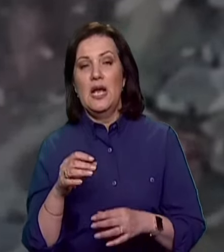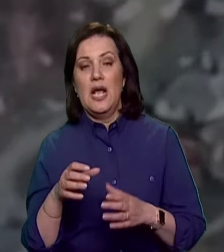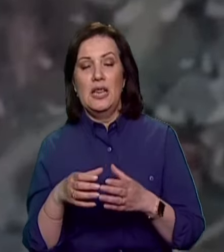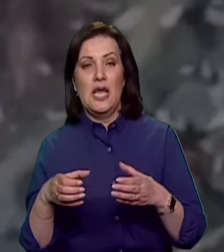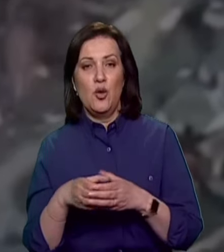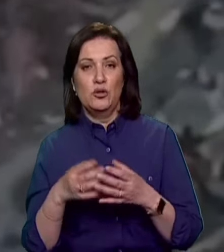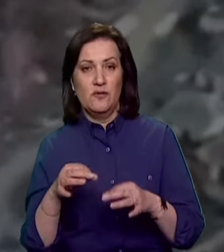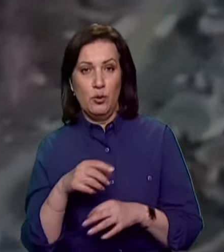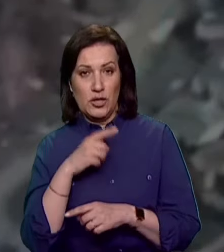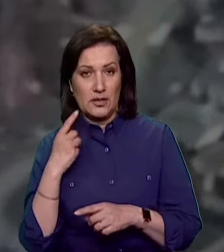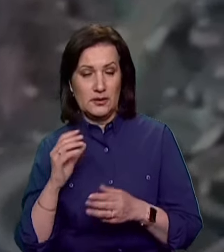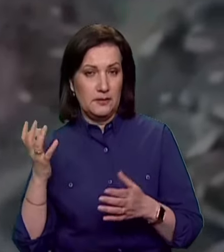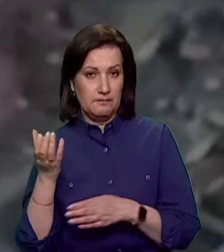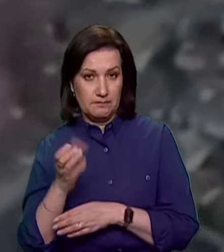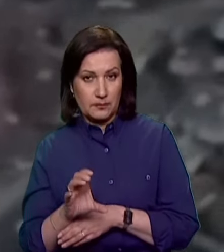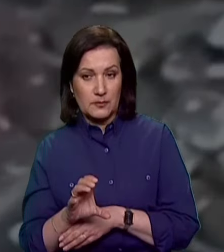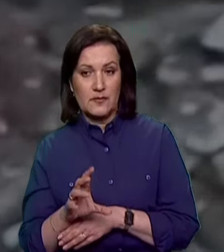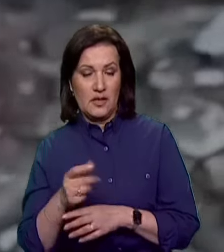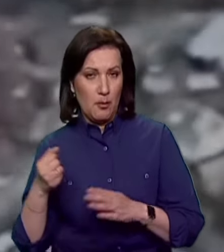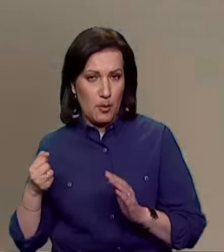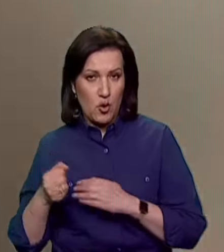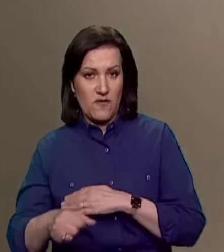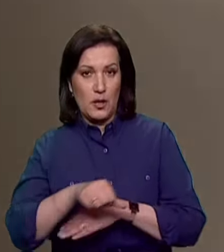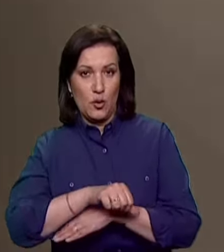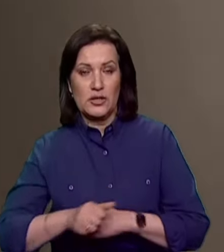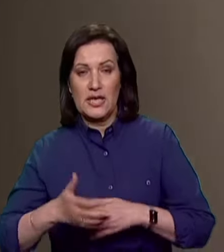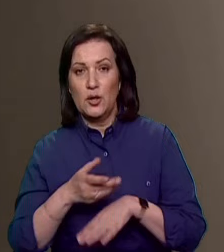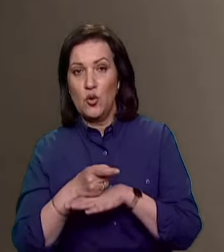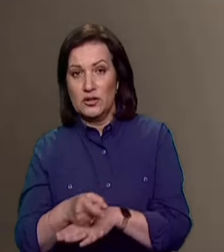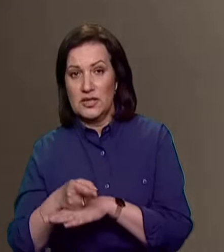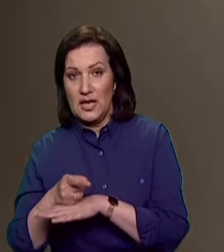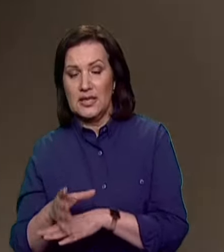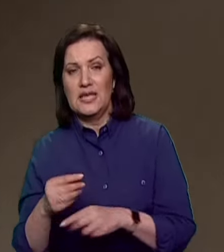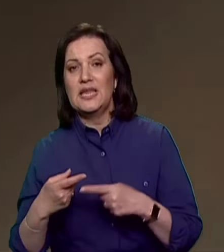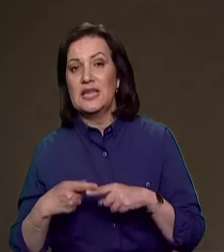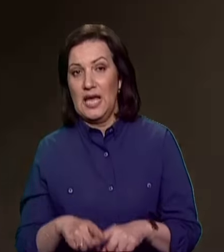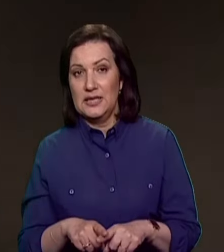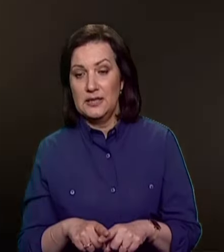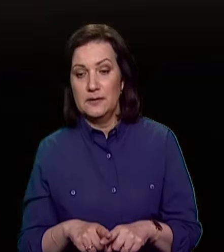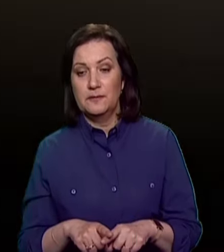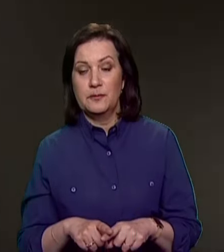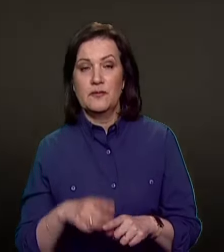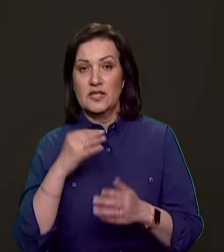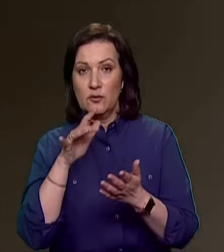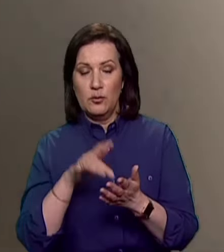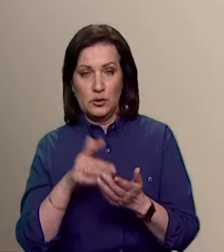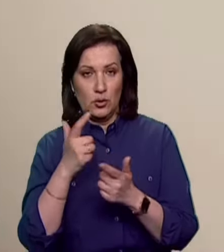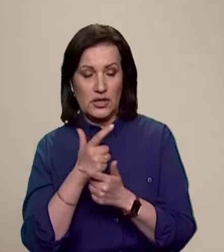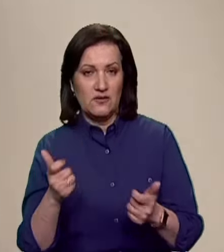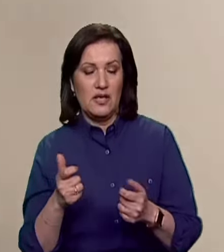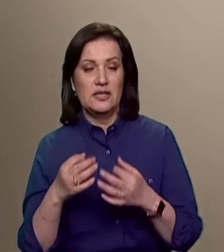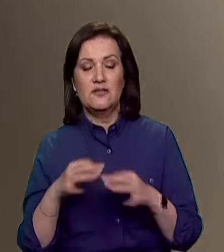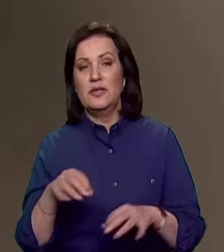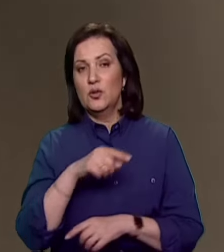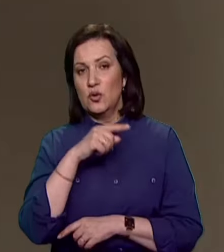Росії» опублікував відео, де бійці підрозділу прорвали кордон на кількох танках і важкій техніці. Своєю метою вони назвали